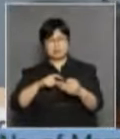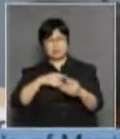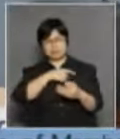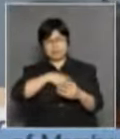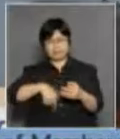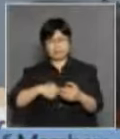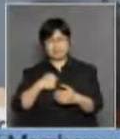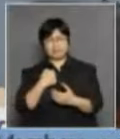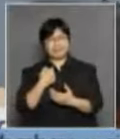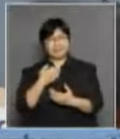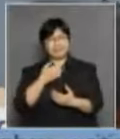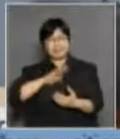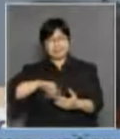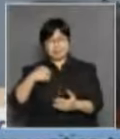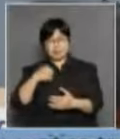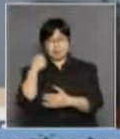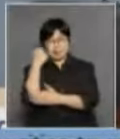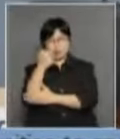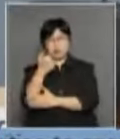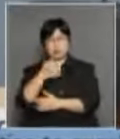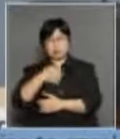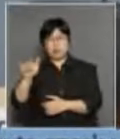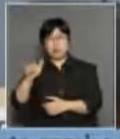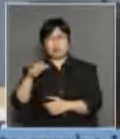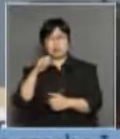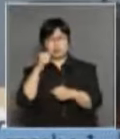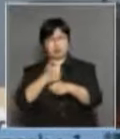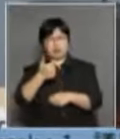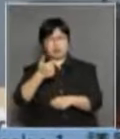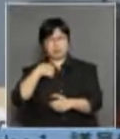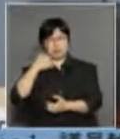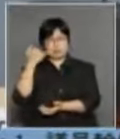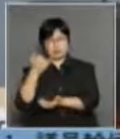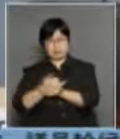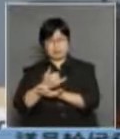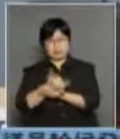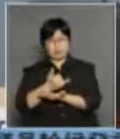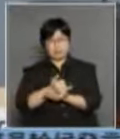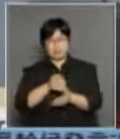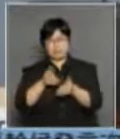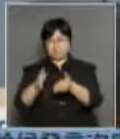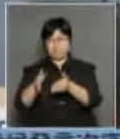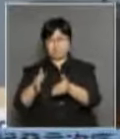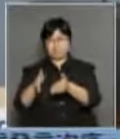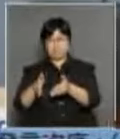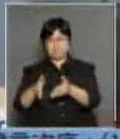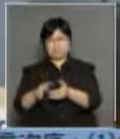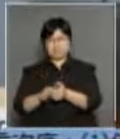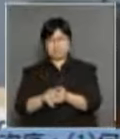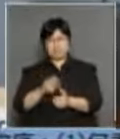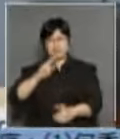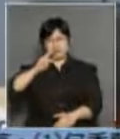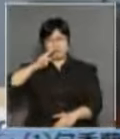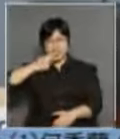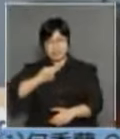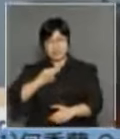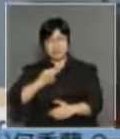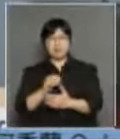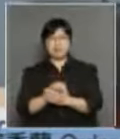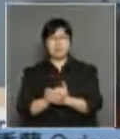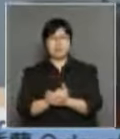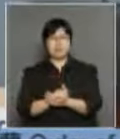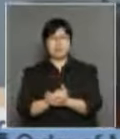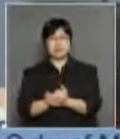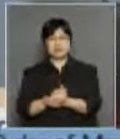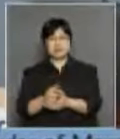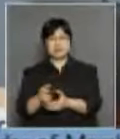抗議離場，做得好。我留喺呢度就係對付呢啲食碗面反碗底嘅